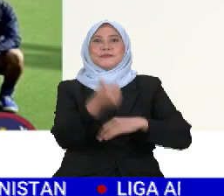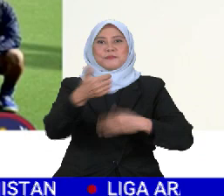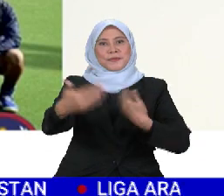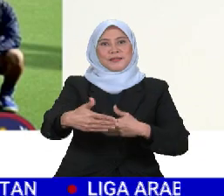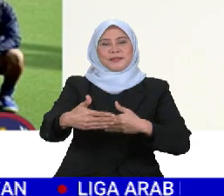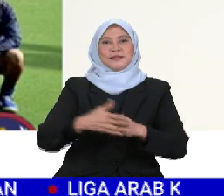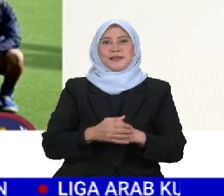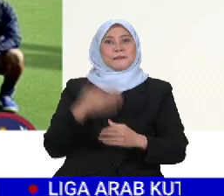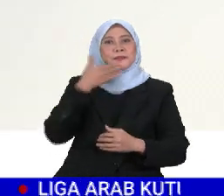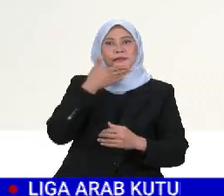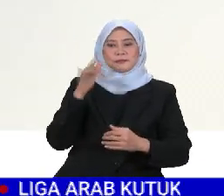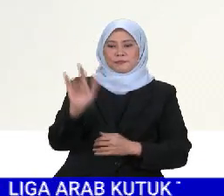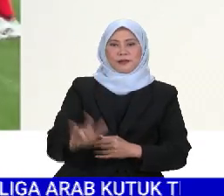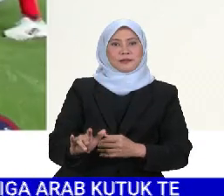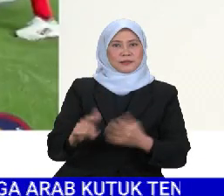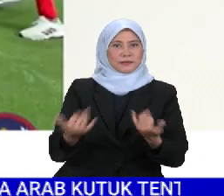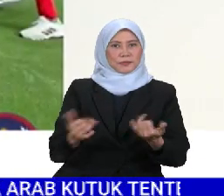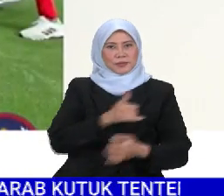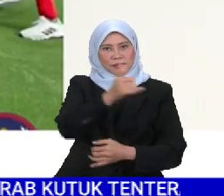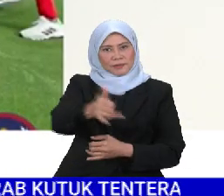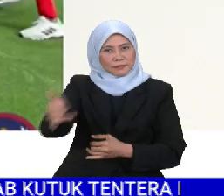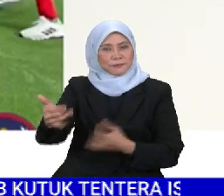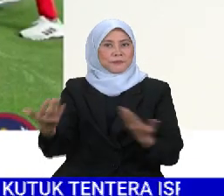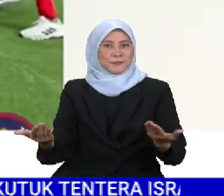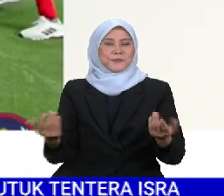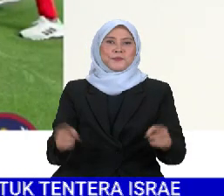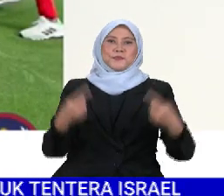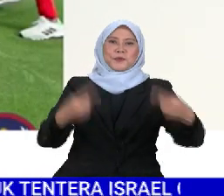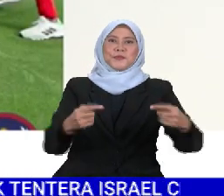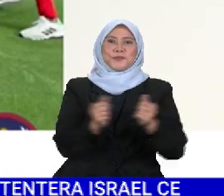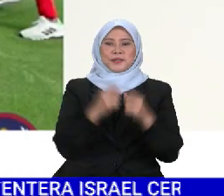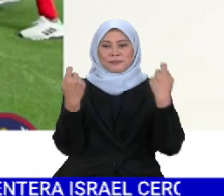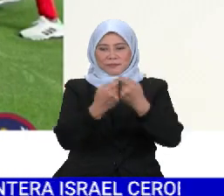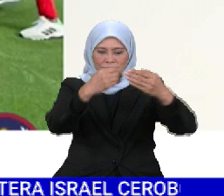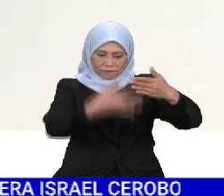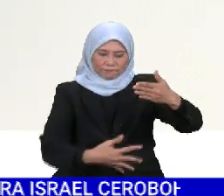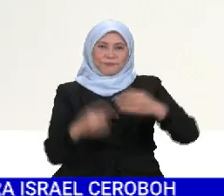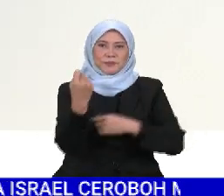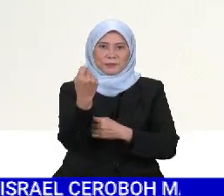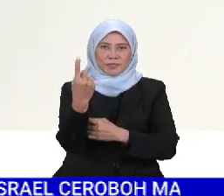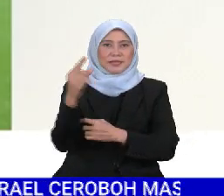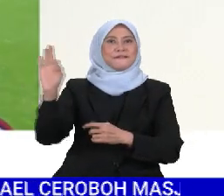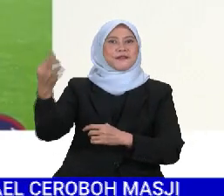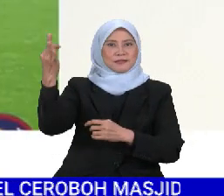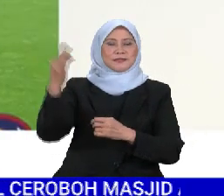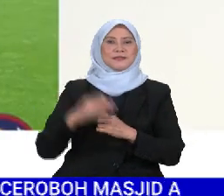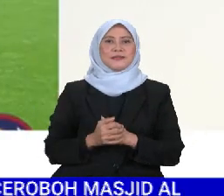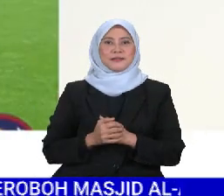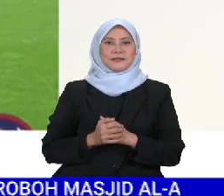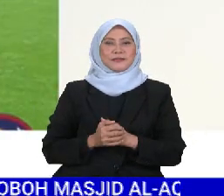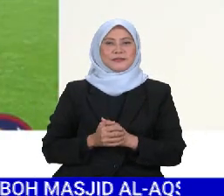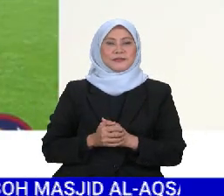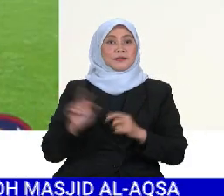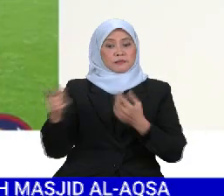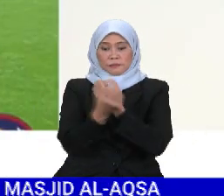Selain Belgium, aksi persahabatan dalam siri jelajah tersebut turut melibatkan pertemuan dengan pasukan ranking ke-11 dunia, Perancis. Siri jelajah tersebut